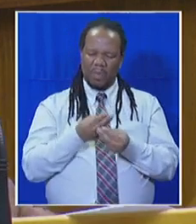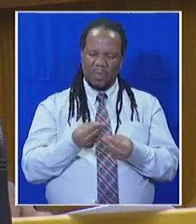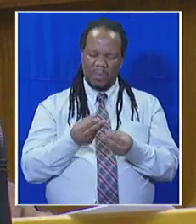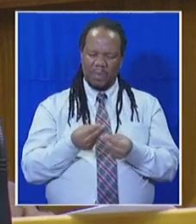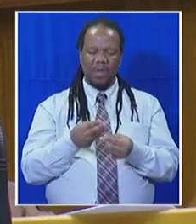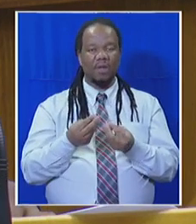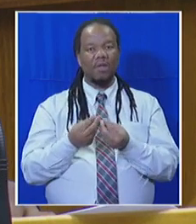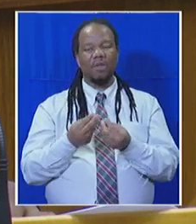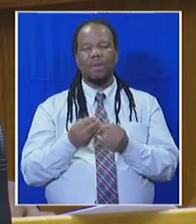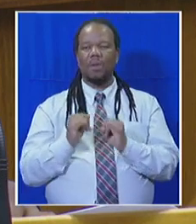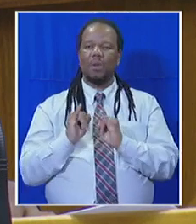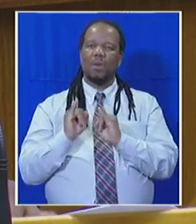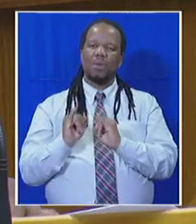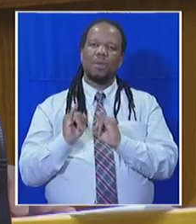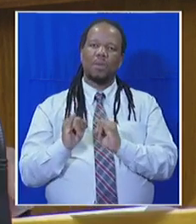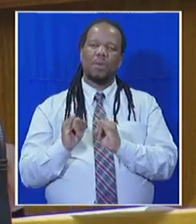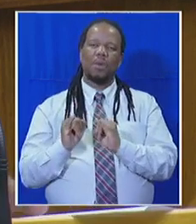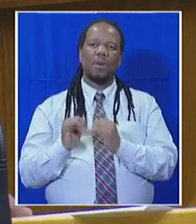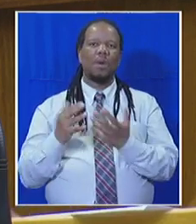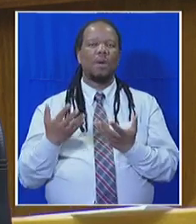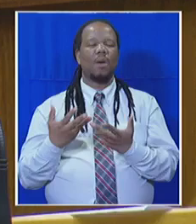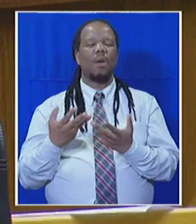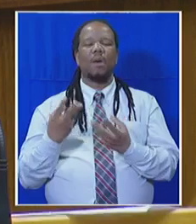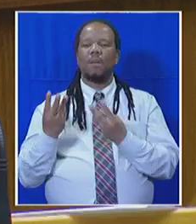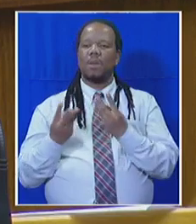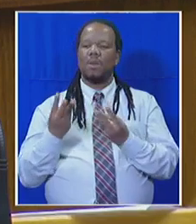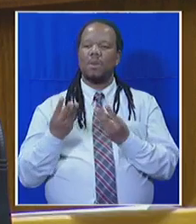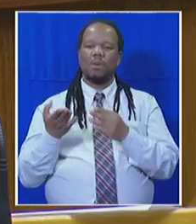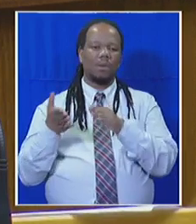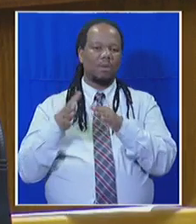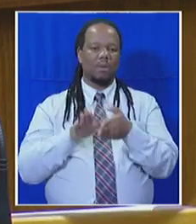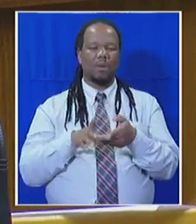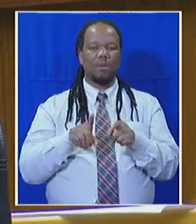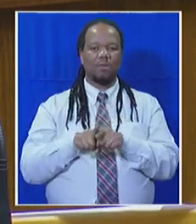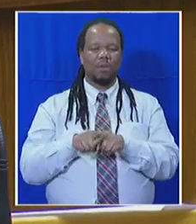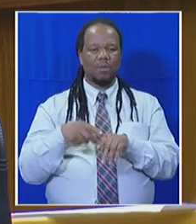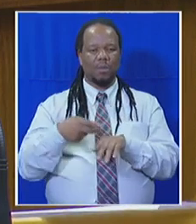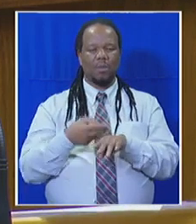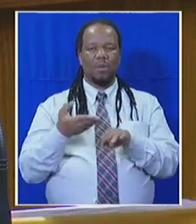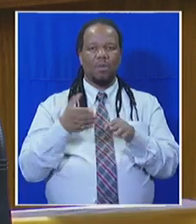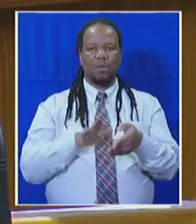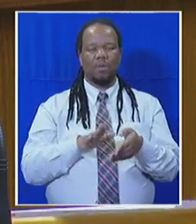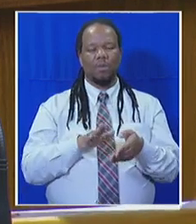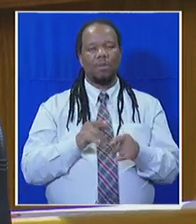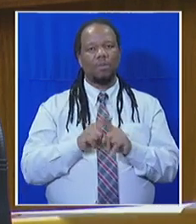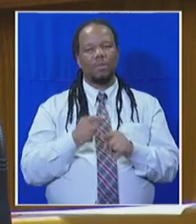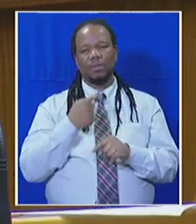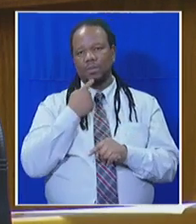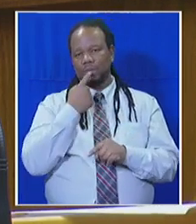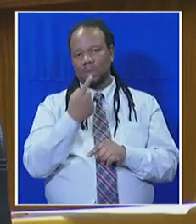ezweni lakithi abantu bayafa isomiso imfuyo iyafa isomiso ilokho esikushoyo ukuthi